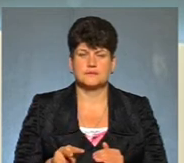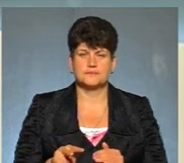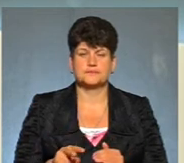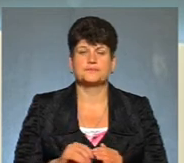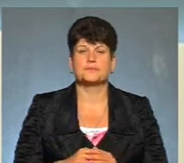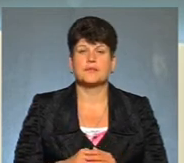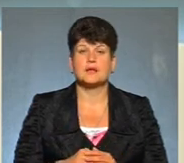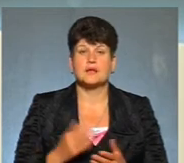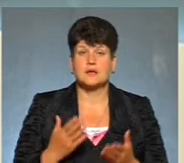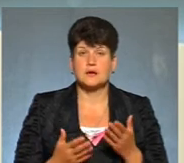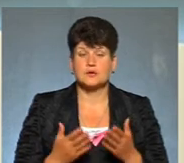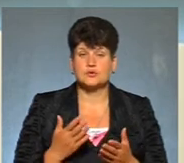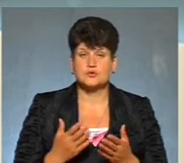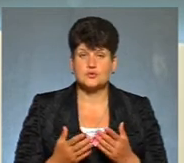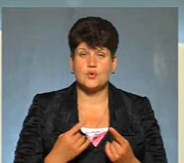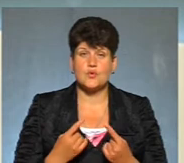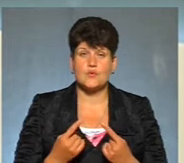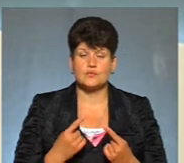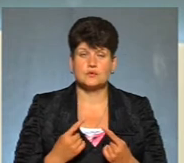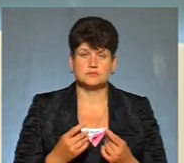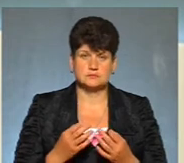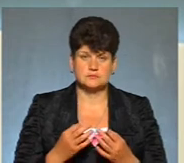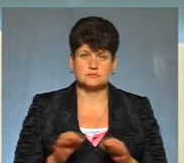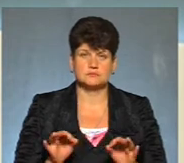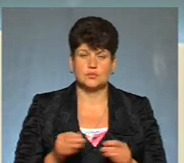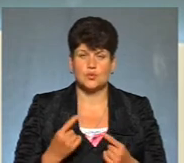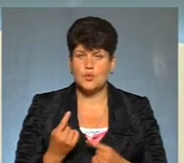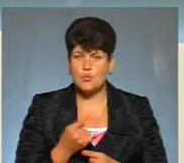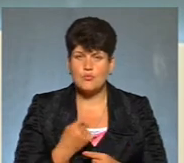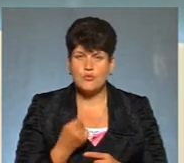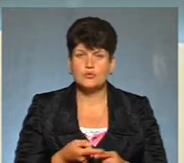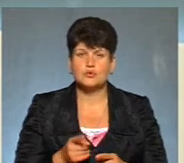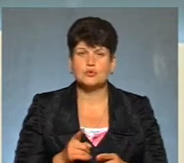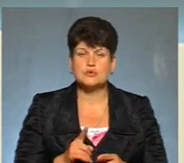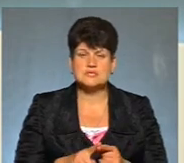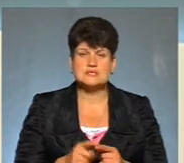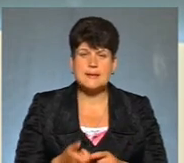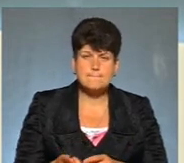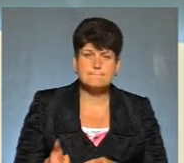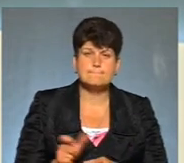зустрілися. Якщо говорити доступною мовою, то це якби